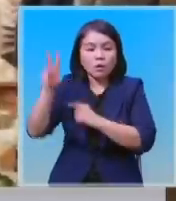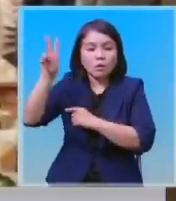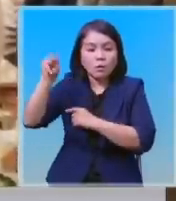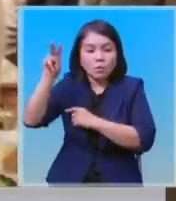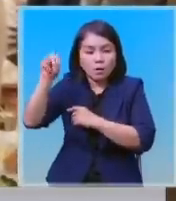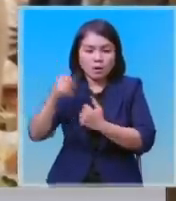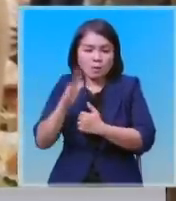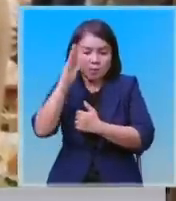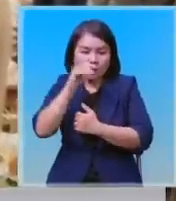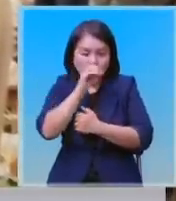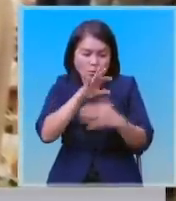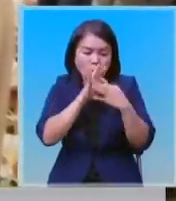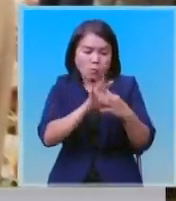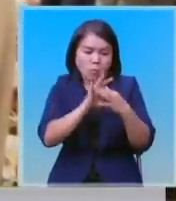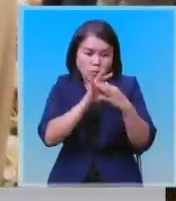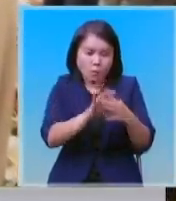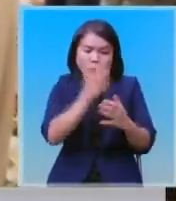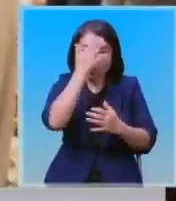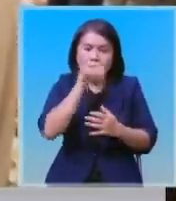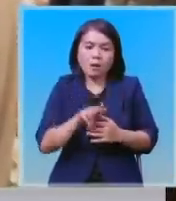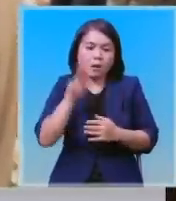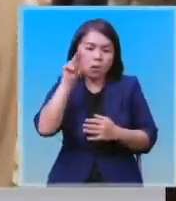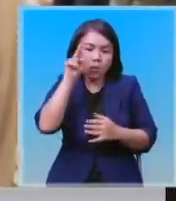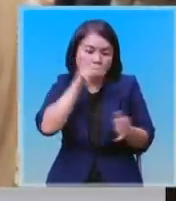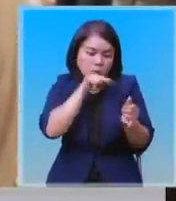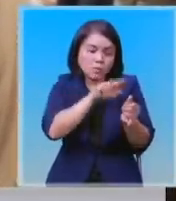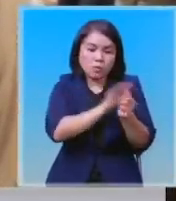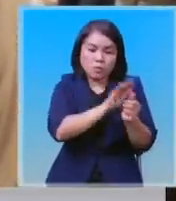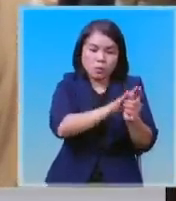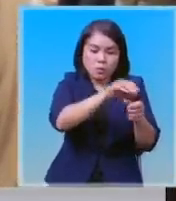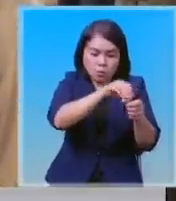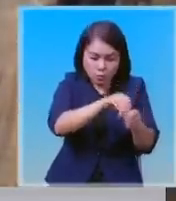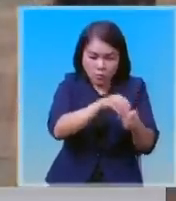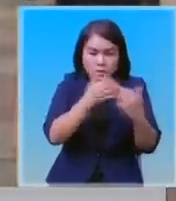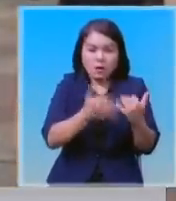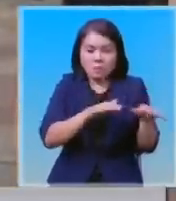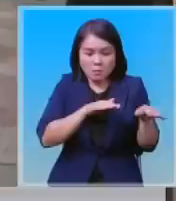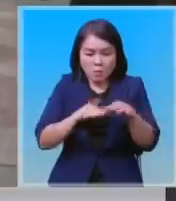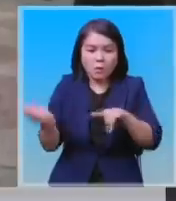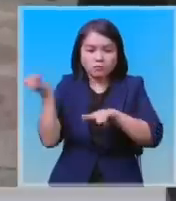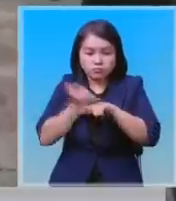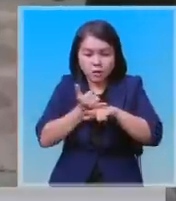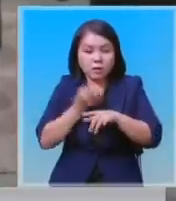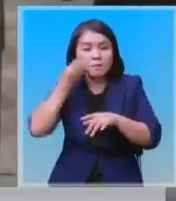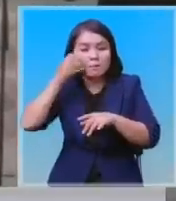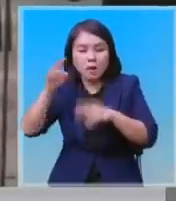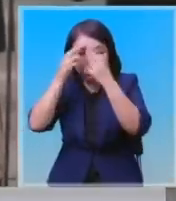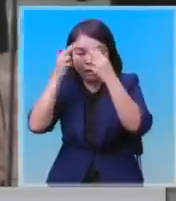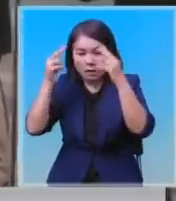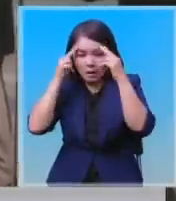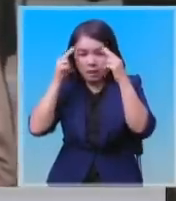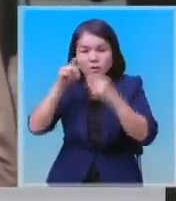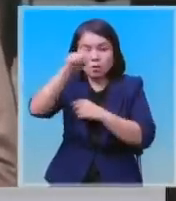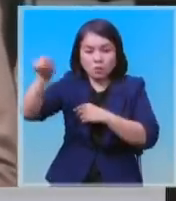ห่วงลูกสาวที่อยู่ในความดูแลของ UNHCR แต่ก็เตรียมที่จะเดินทางกลับซาอุดิอาระเบียในวันนี้นะครับส่วนนางสาวราฮา